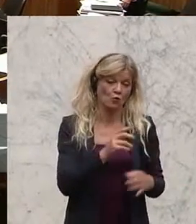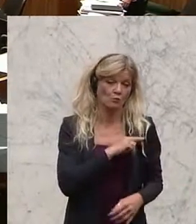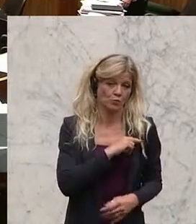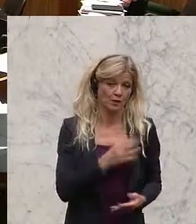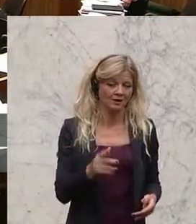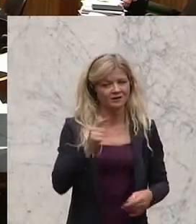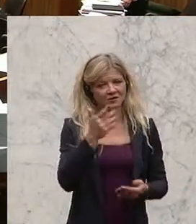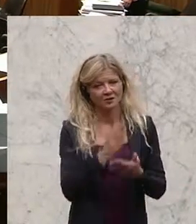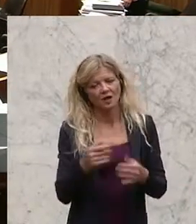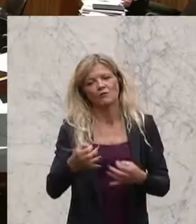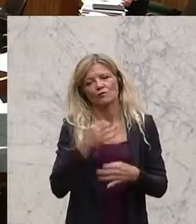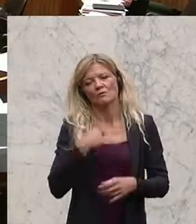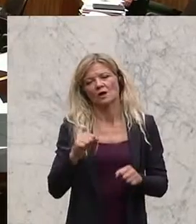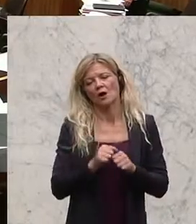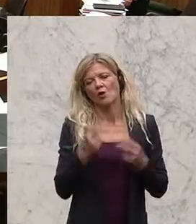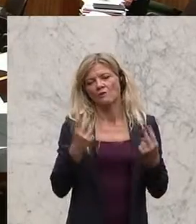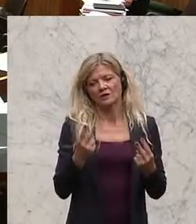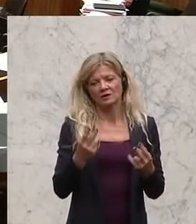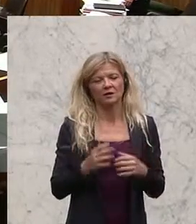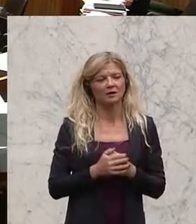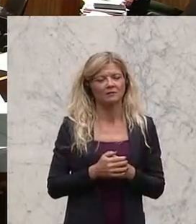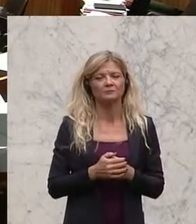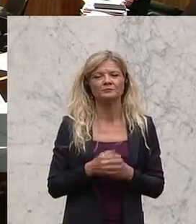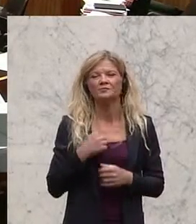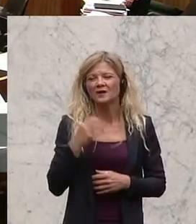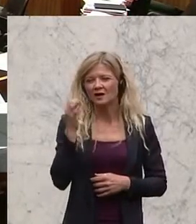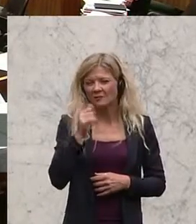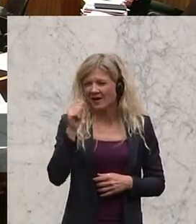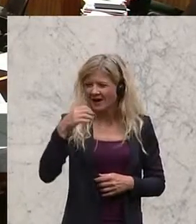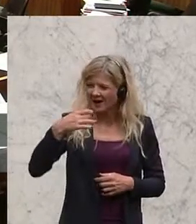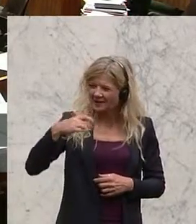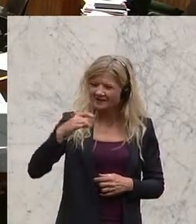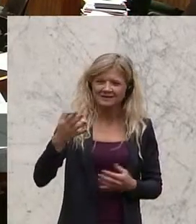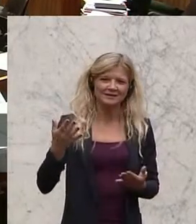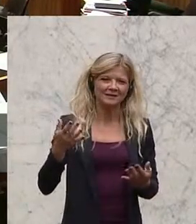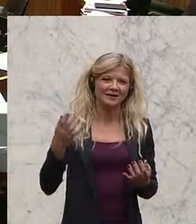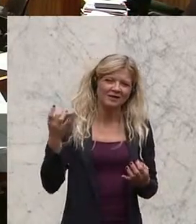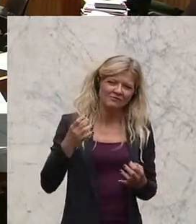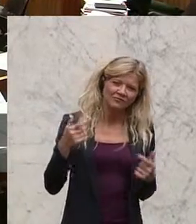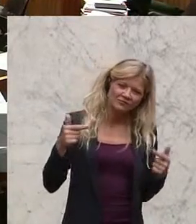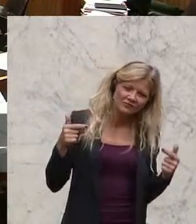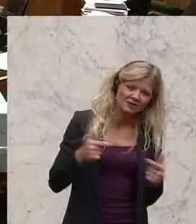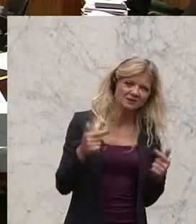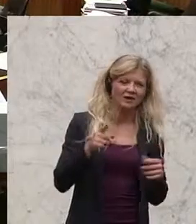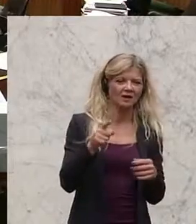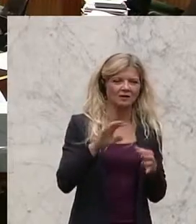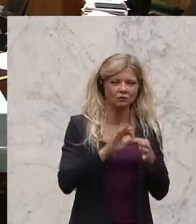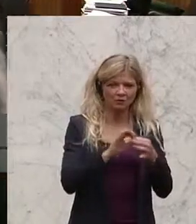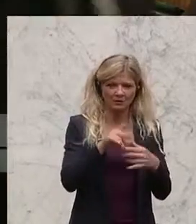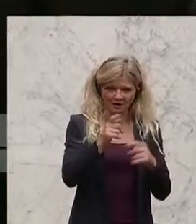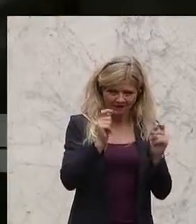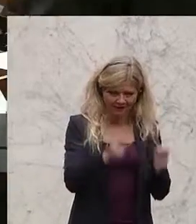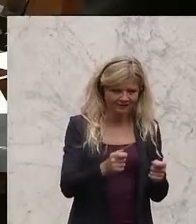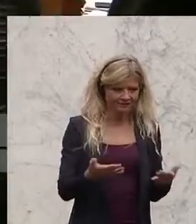glaube, das Einzige und der Wermutstropfen zu diesem Antrag, der nicht durchgeht, ist, dass der Herr